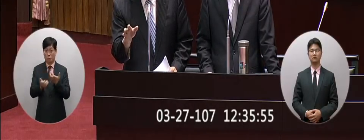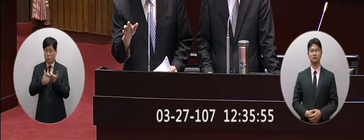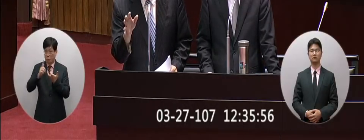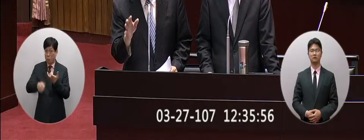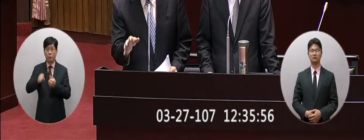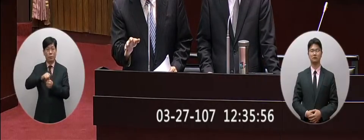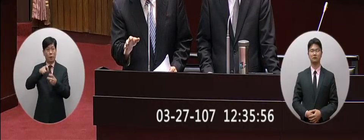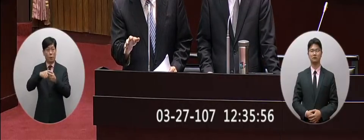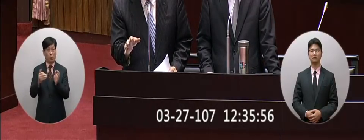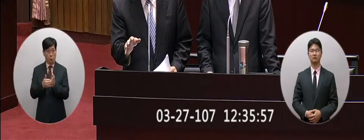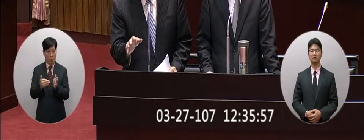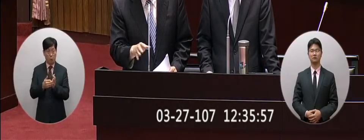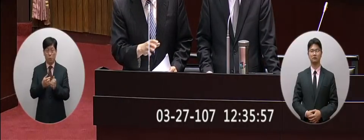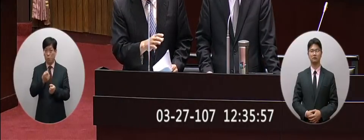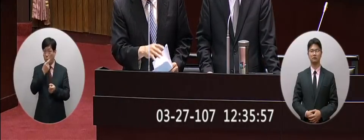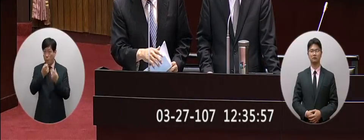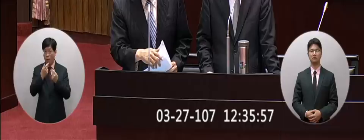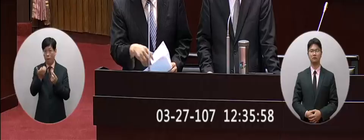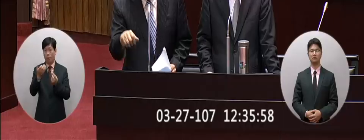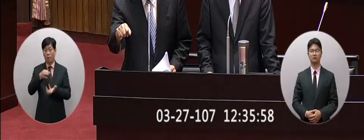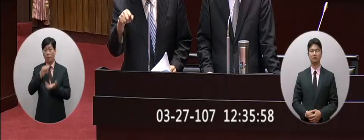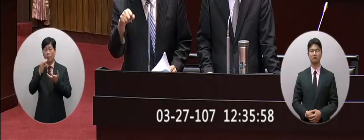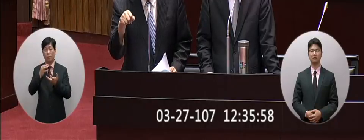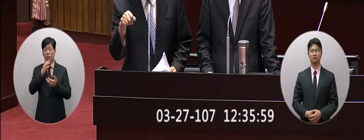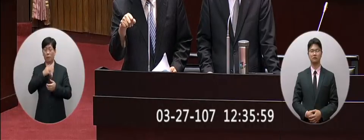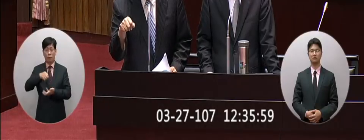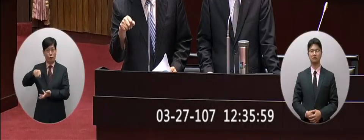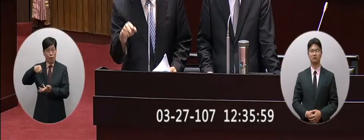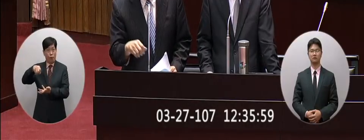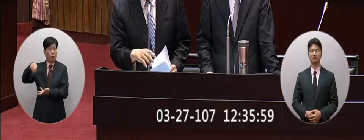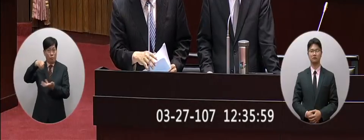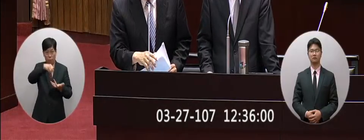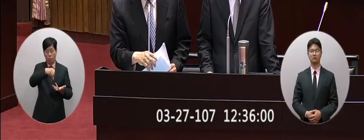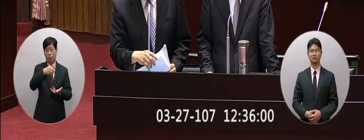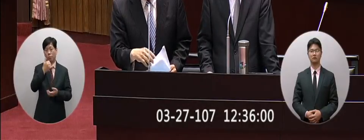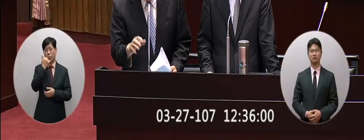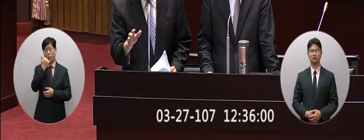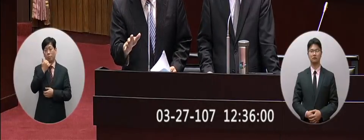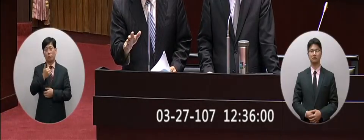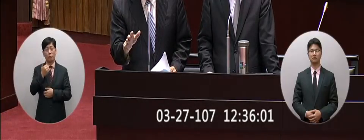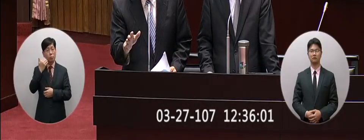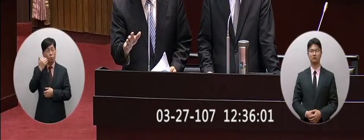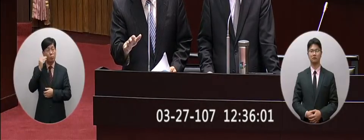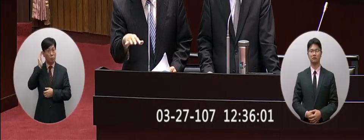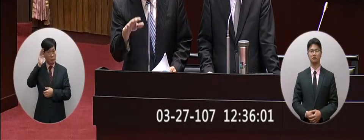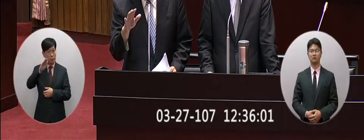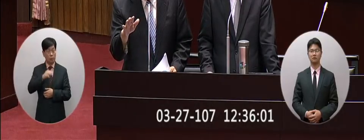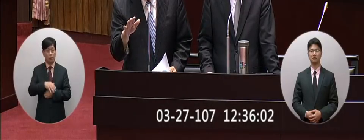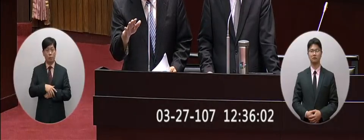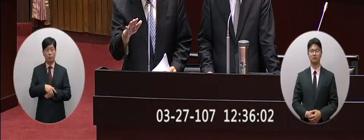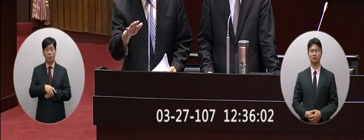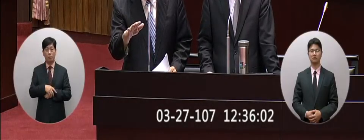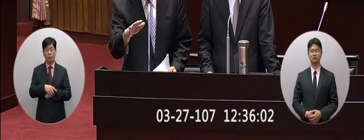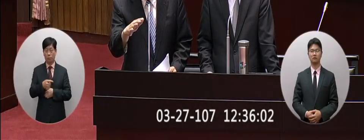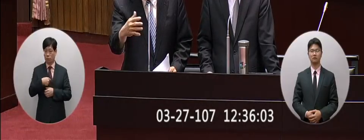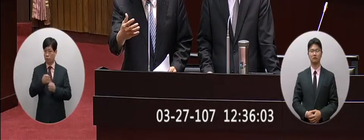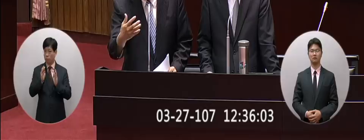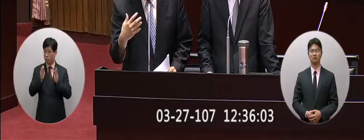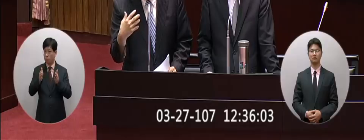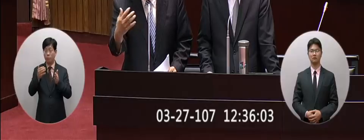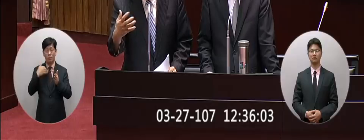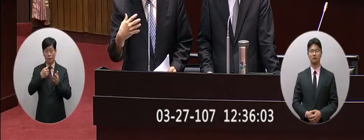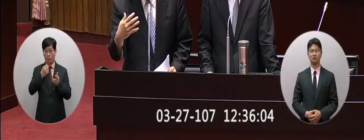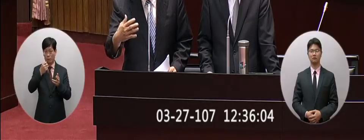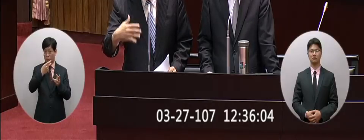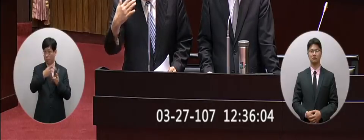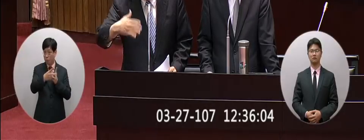加工的这个产品，就刚刚您说的那个手提的那个概念一样，如果将来我们对于这个要